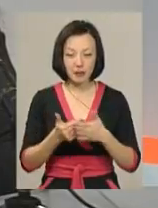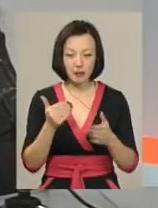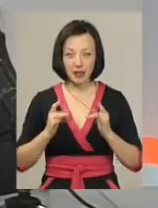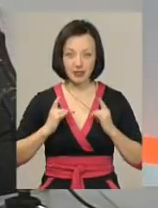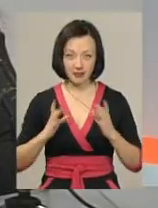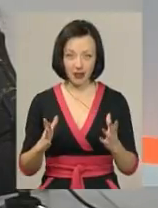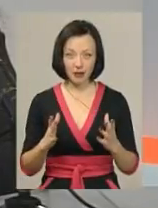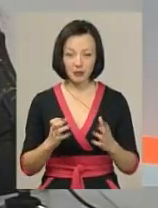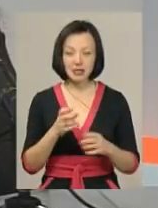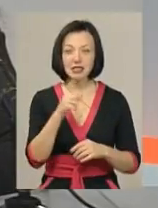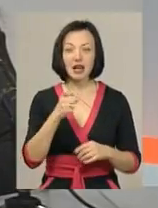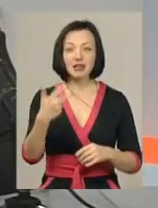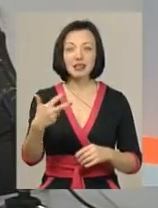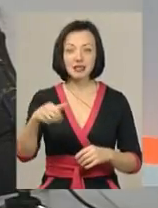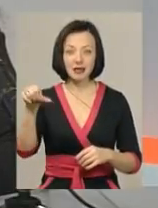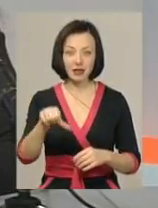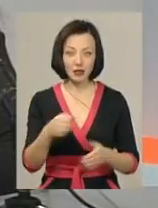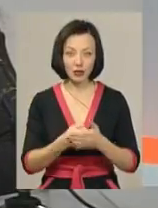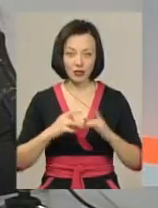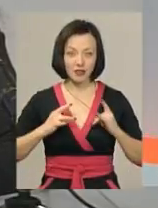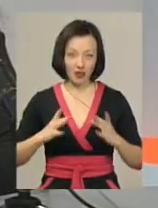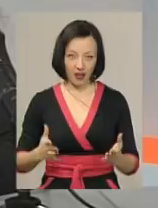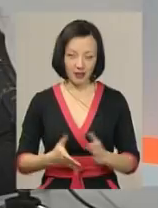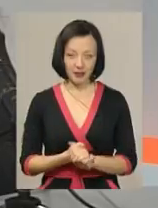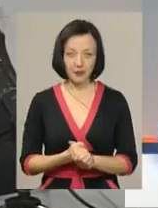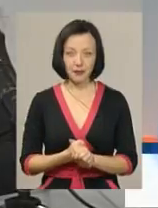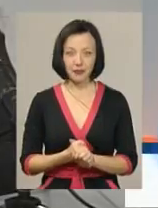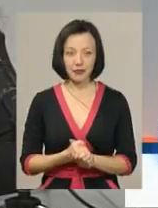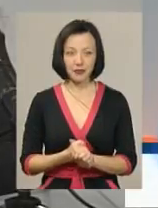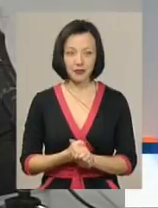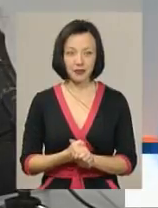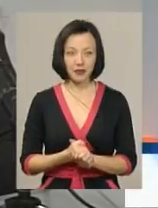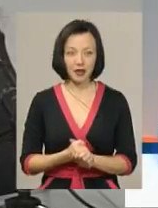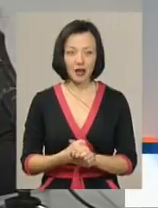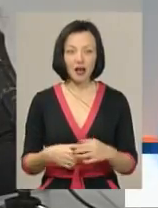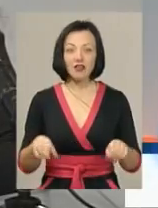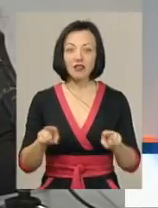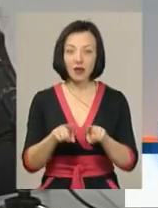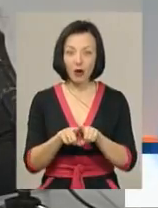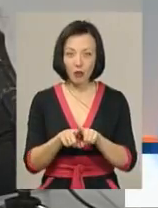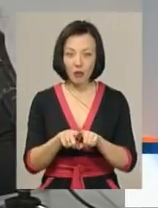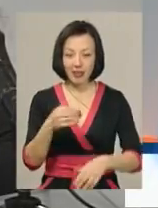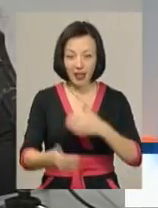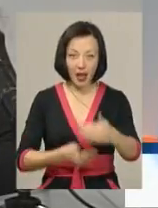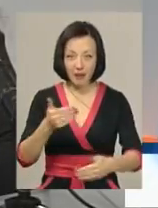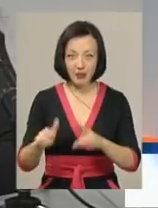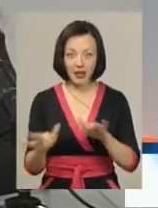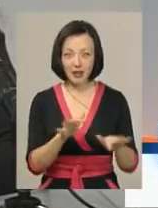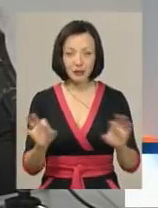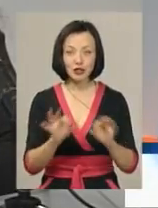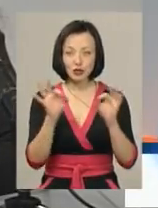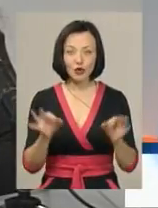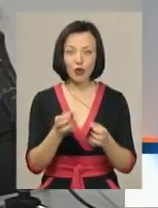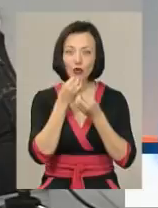святом за півгодини до свята тому що в такому темпі і ритмі нічого